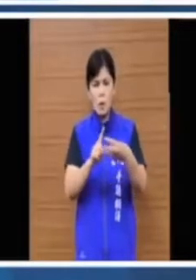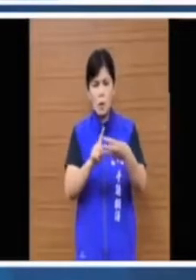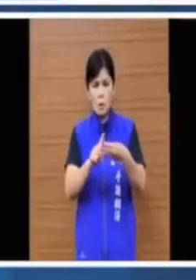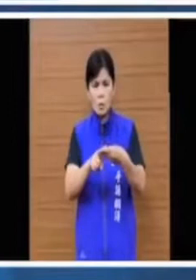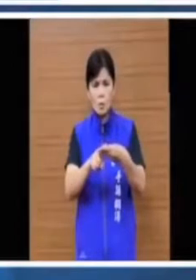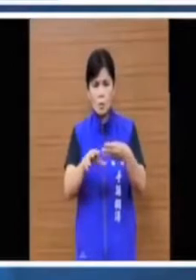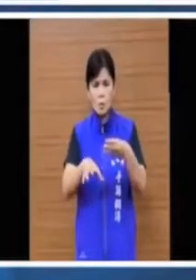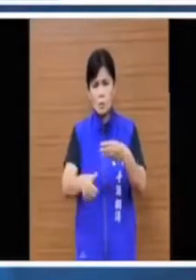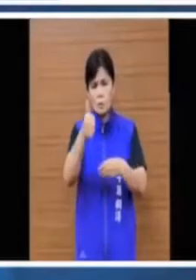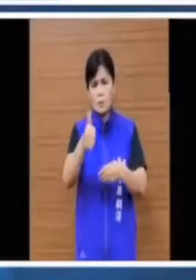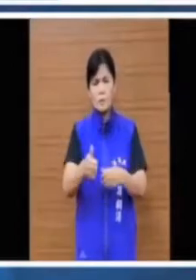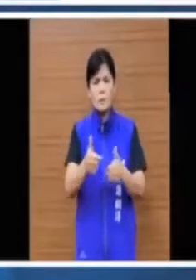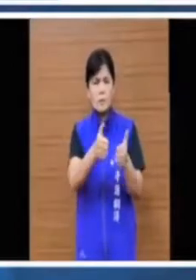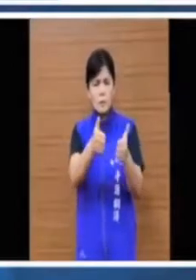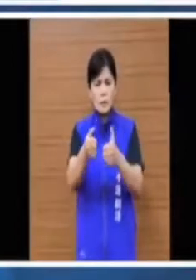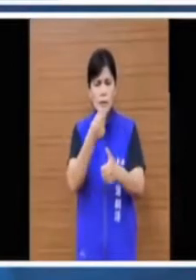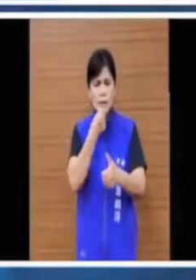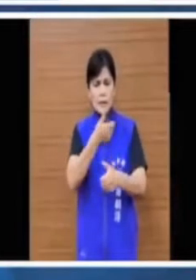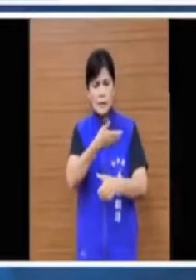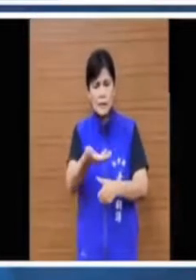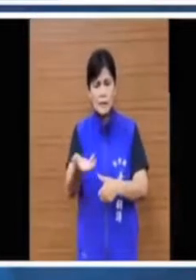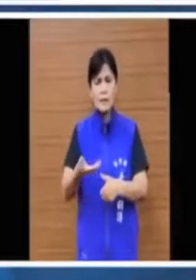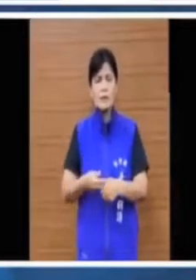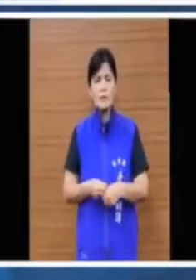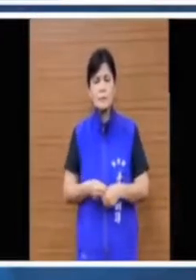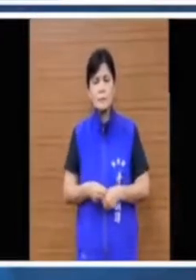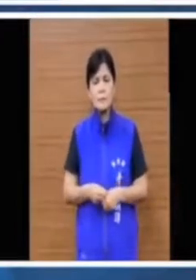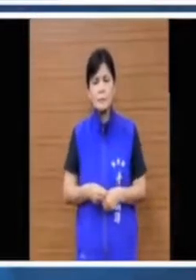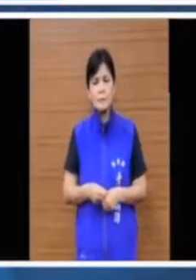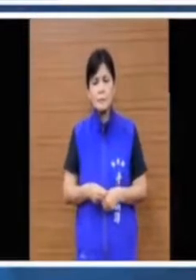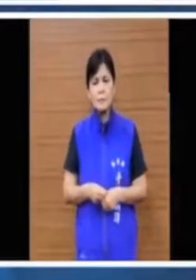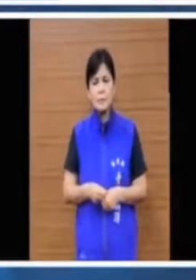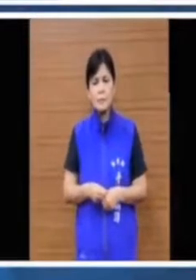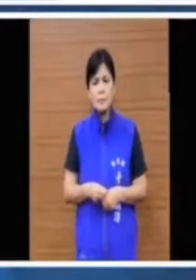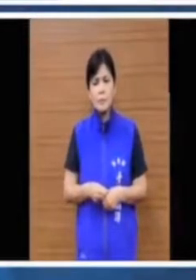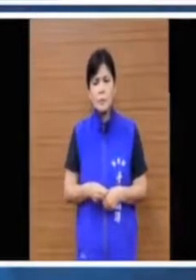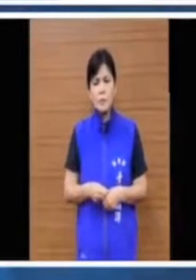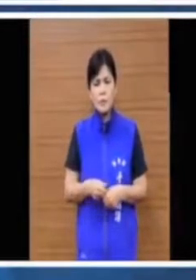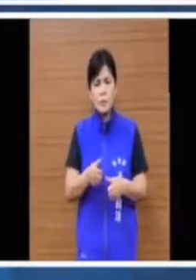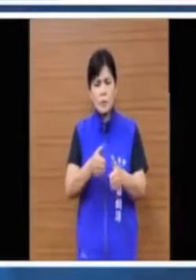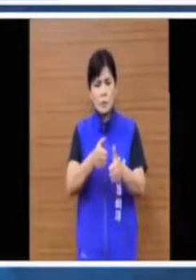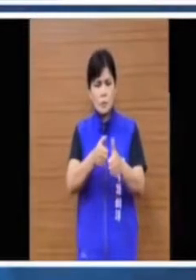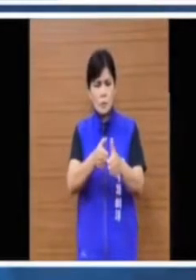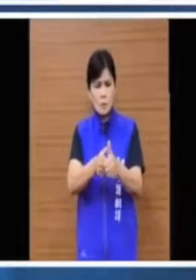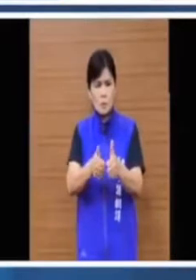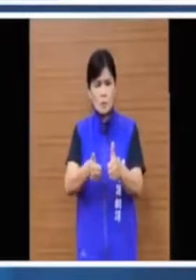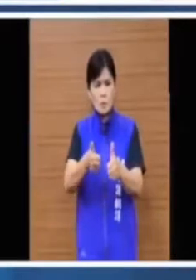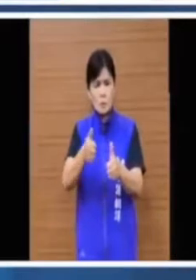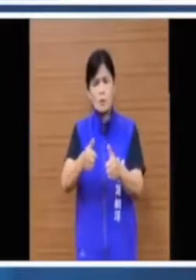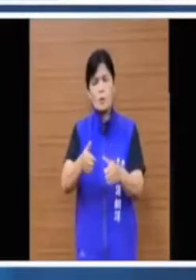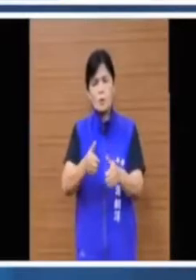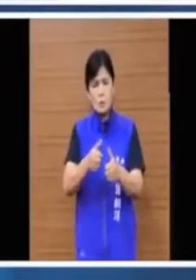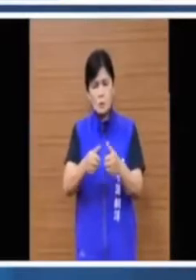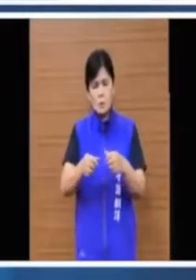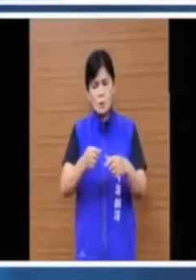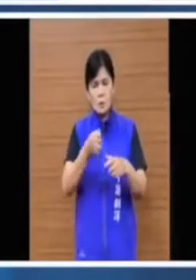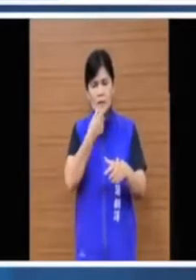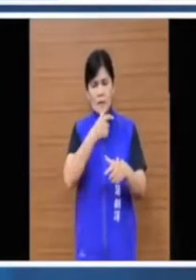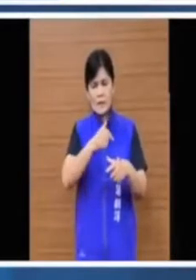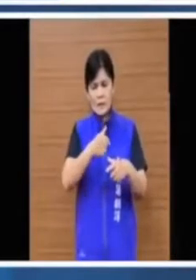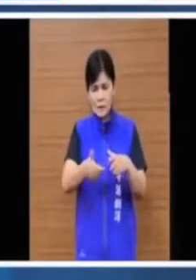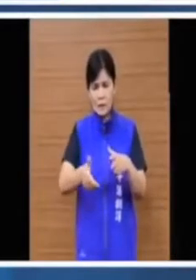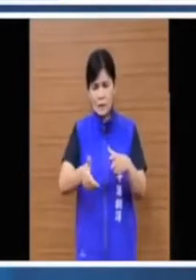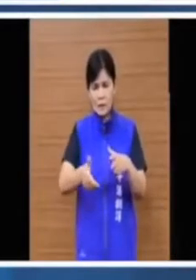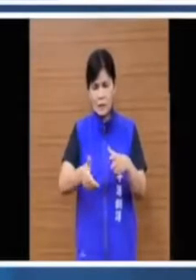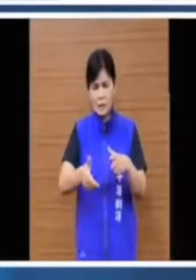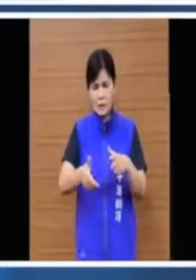还有感谢这个慈济啊，我们的这个院长、副院长，带领了3条线，